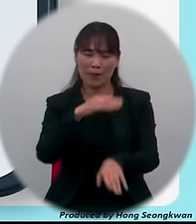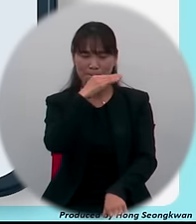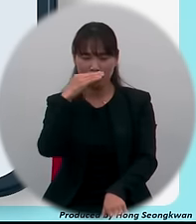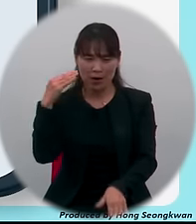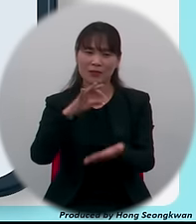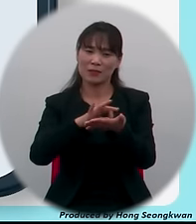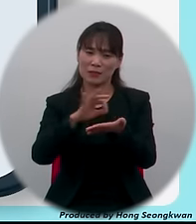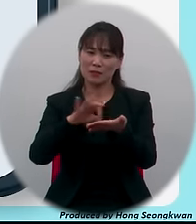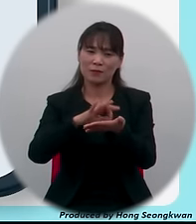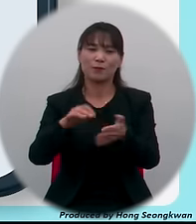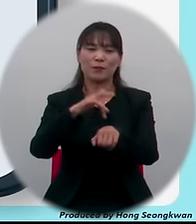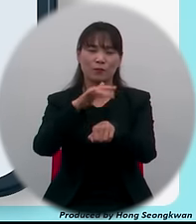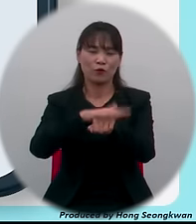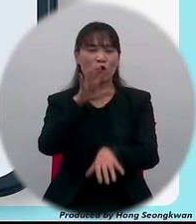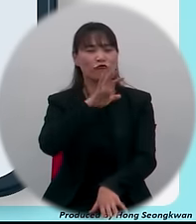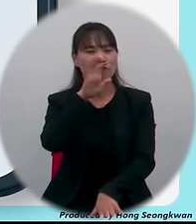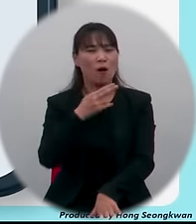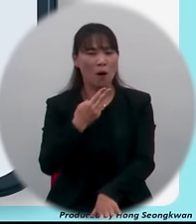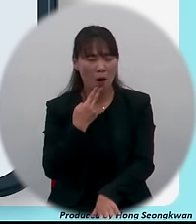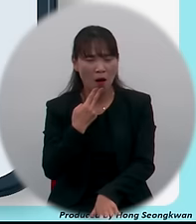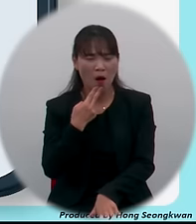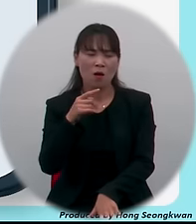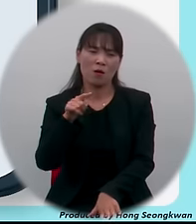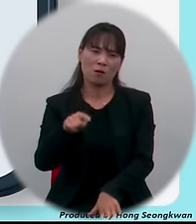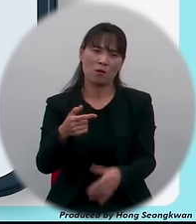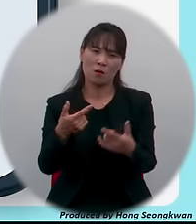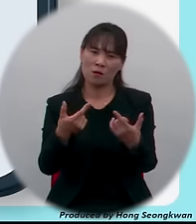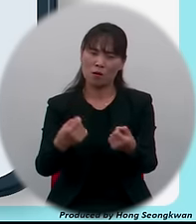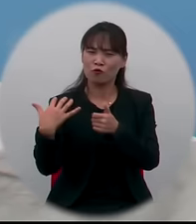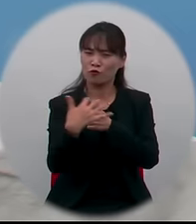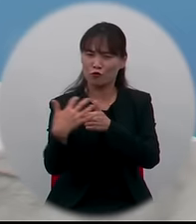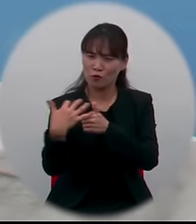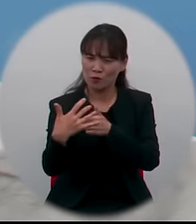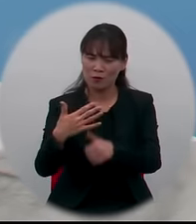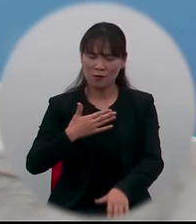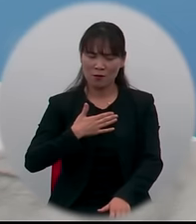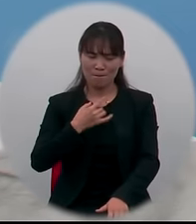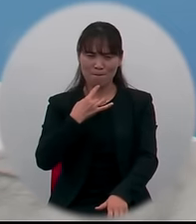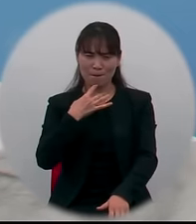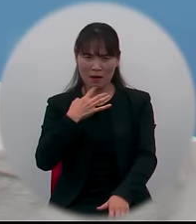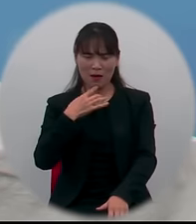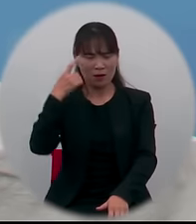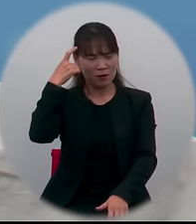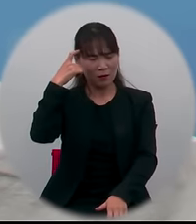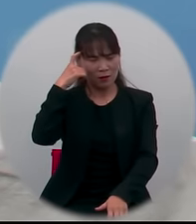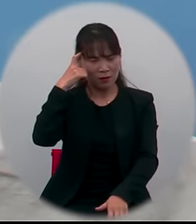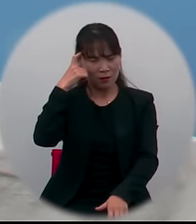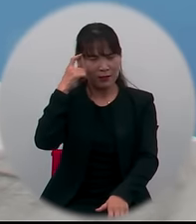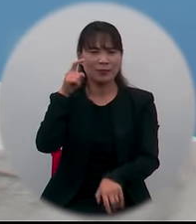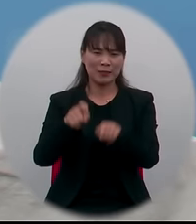함께 바르고 건강한 사용 습관을 훈련하지 않는 한 이러한 전략을 의지만으로 단순한에 그런